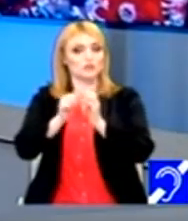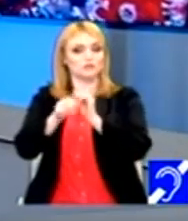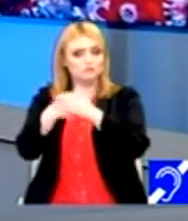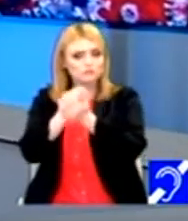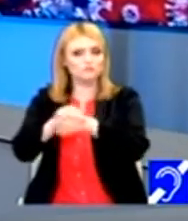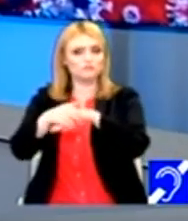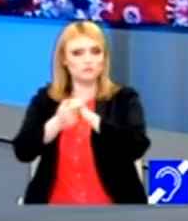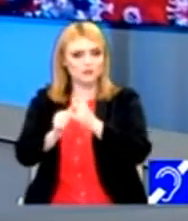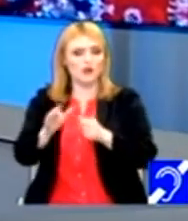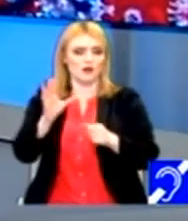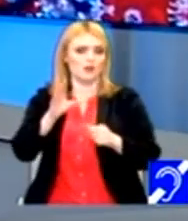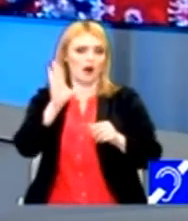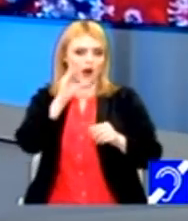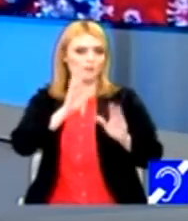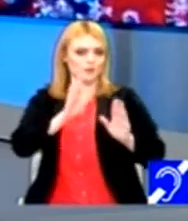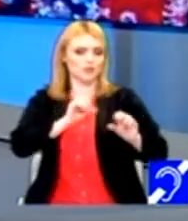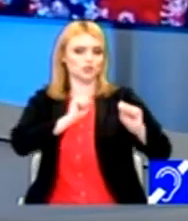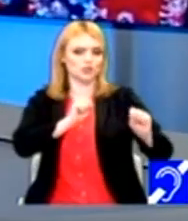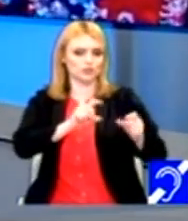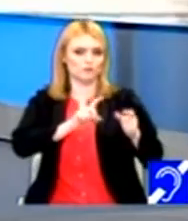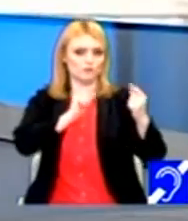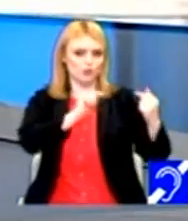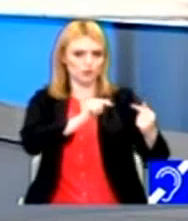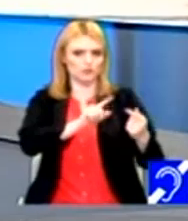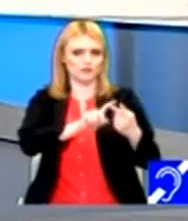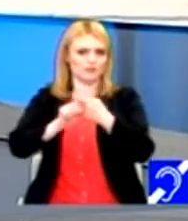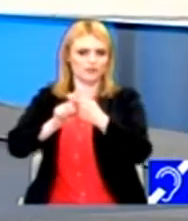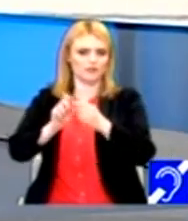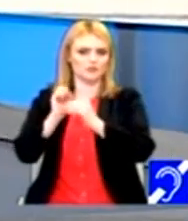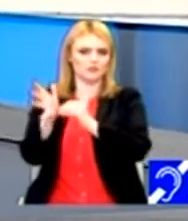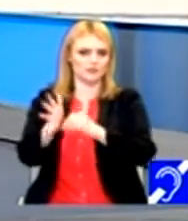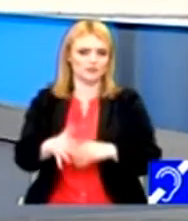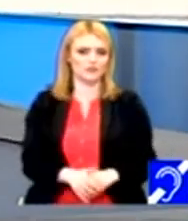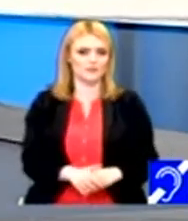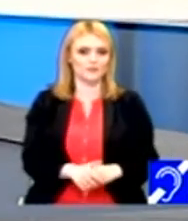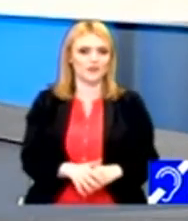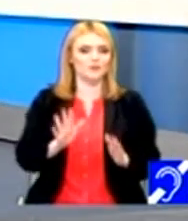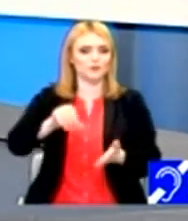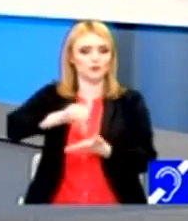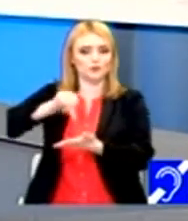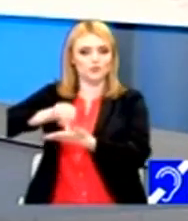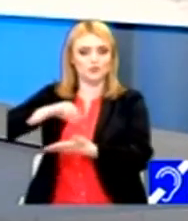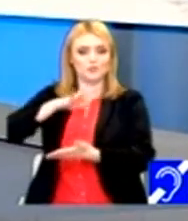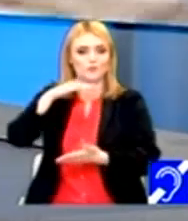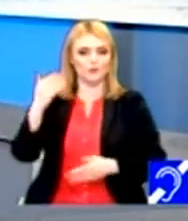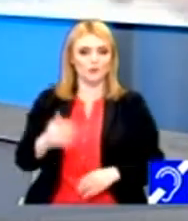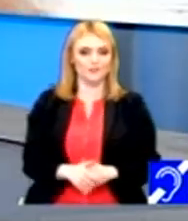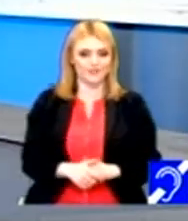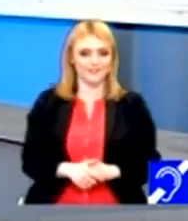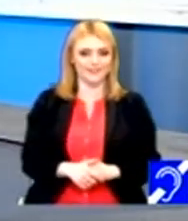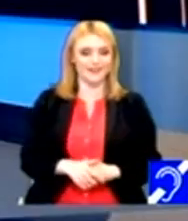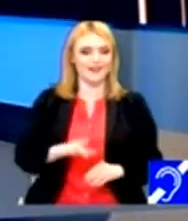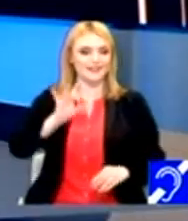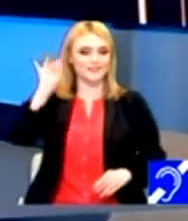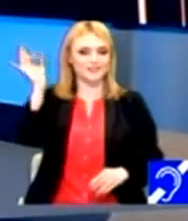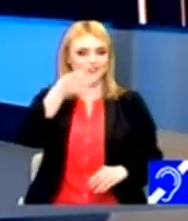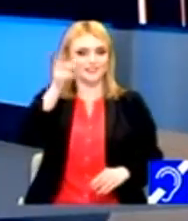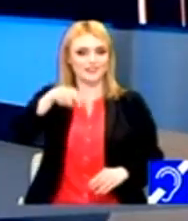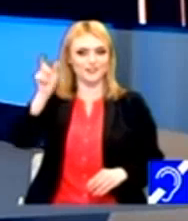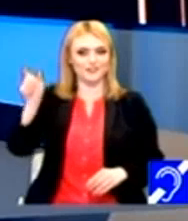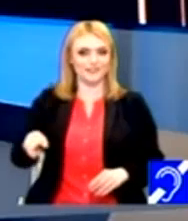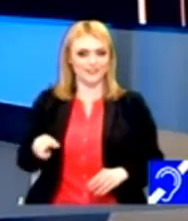Începând de mâine, la ora 8, va fi deschis centrul de triere de la Moldexpo. Acolo vor activa 130 de medici din toată Republica Moldova și vor